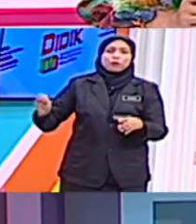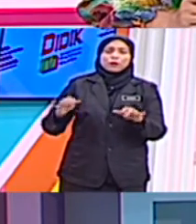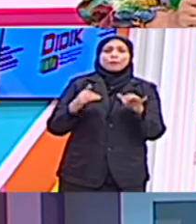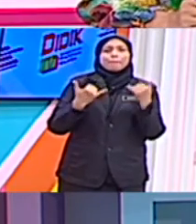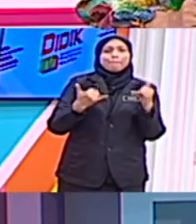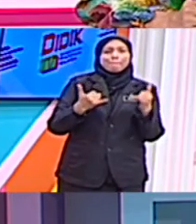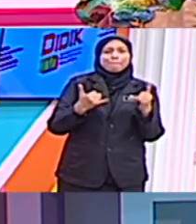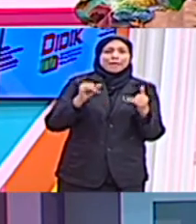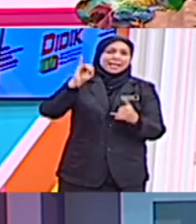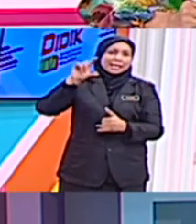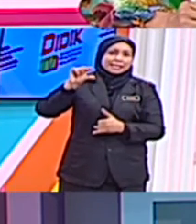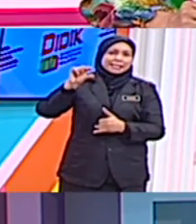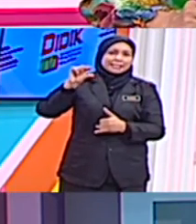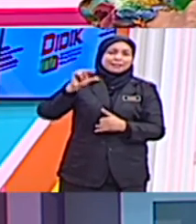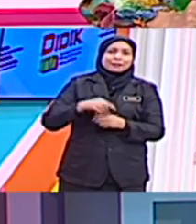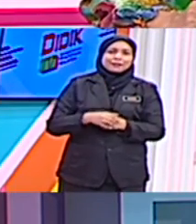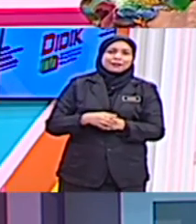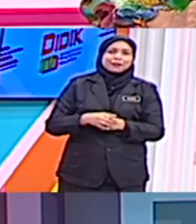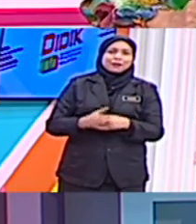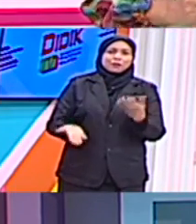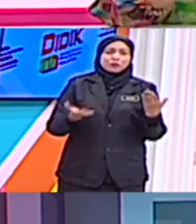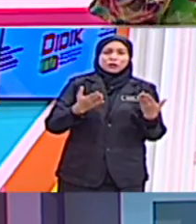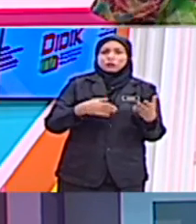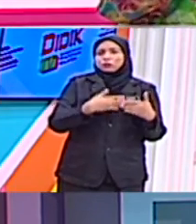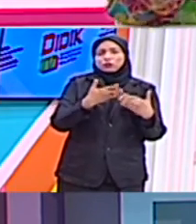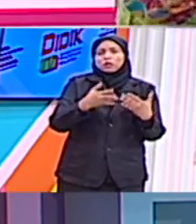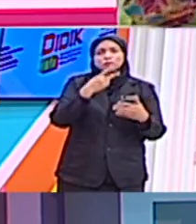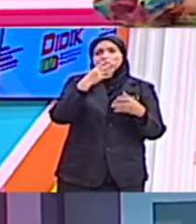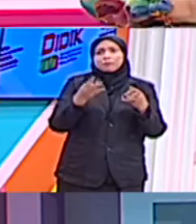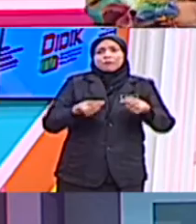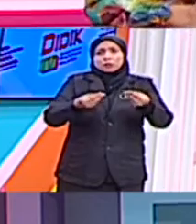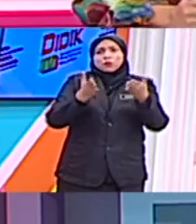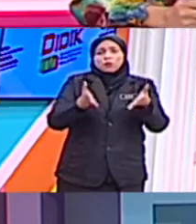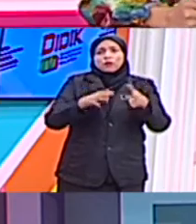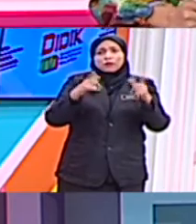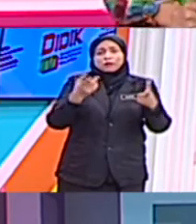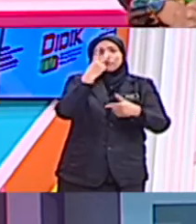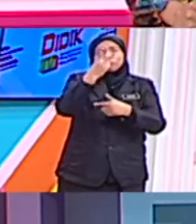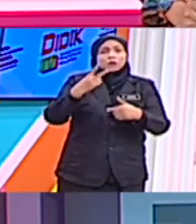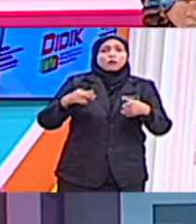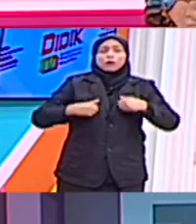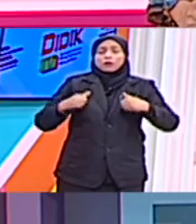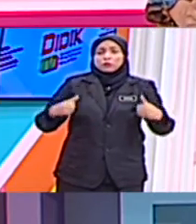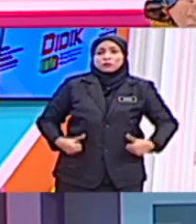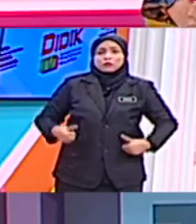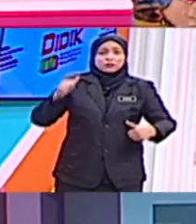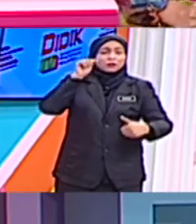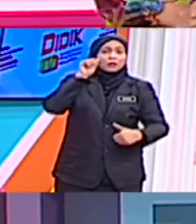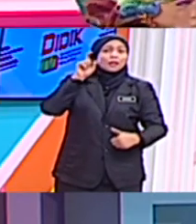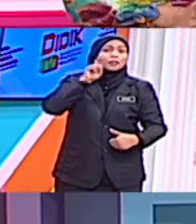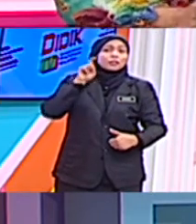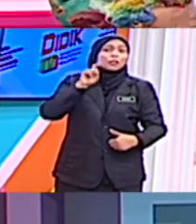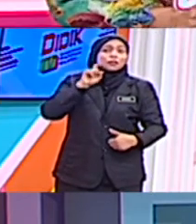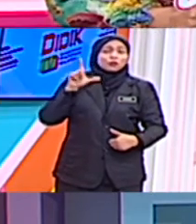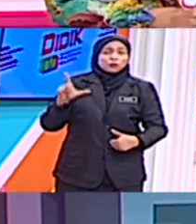dah mendedahkan anggota seksual dia kepada orang lain. Okay. Itu bukan orang merakam tapi dia mendedahkan sendiri. Okey. Okey. Seterusnya yang keempat ialah